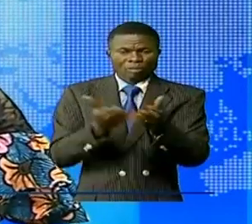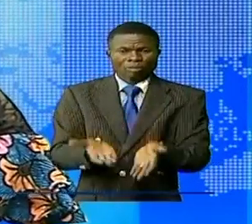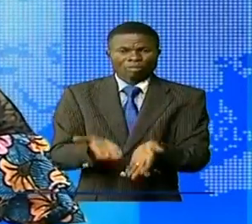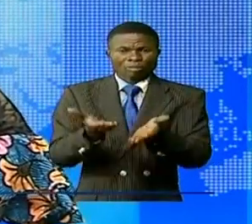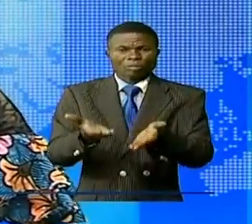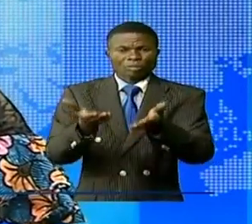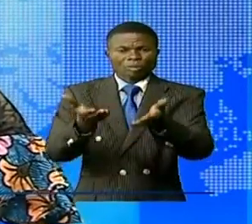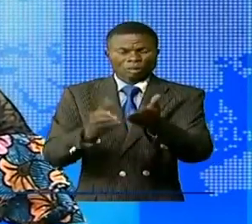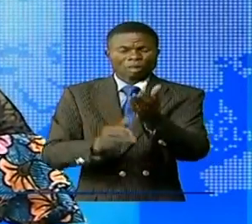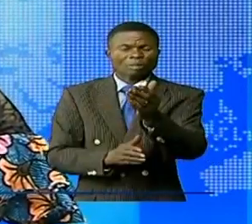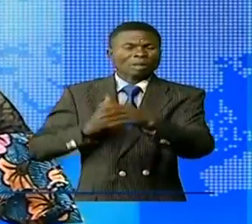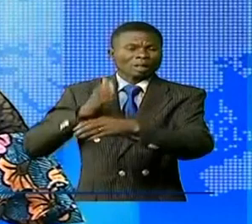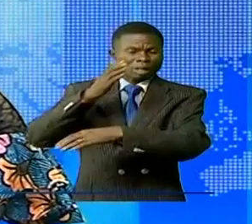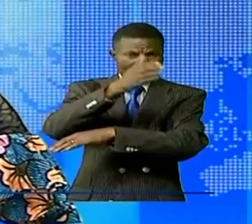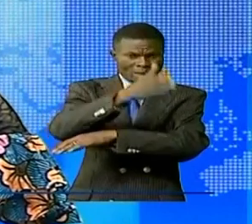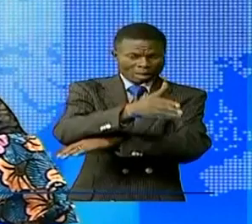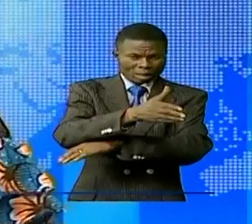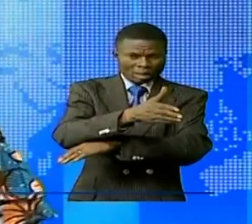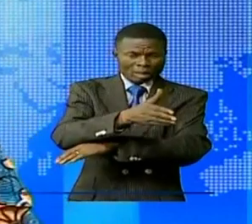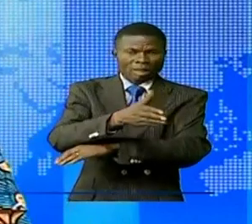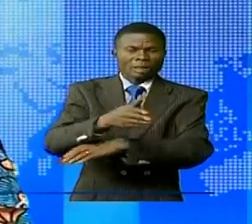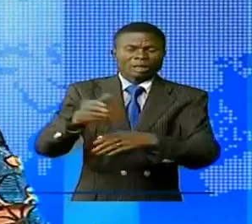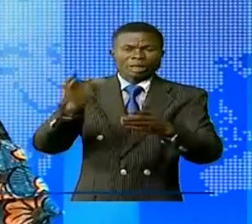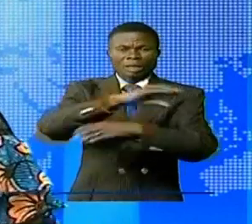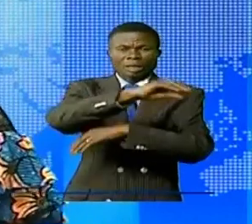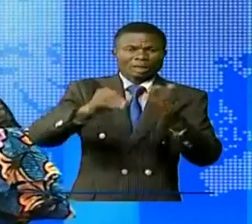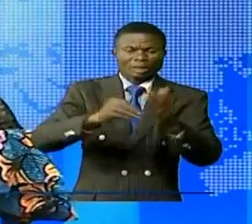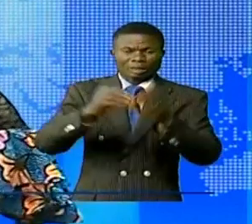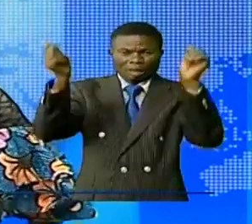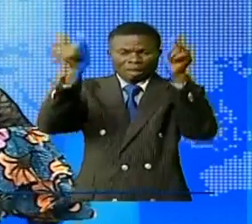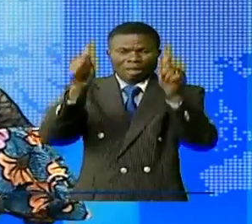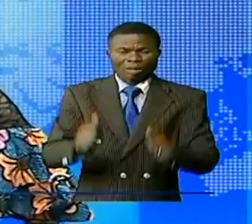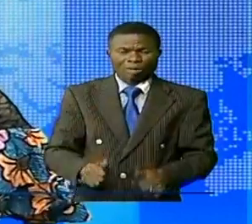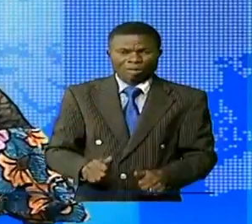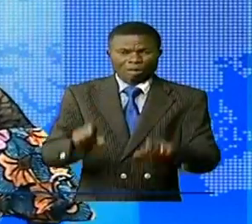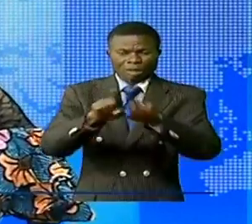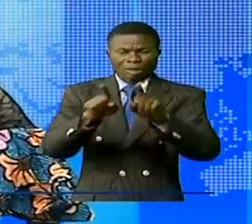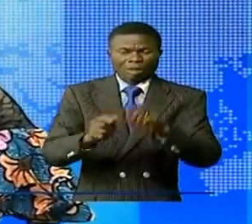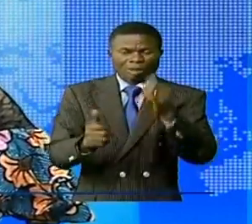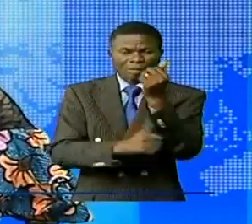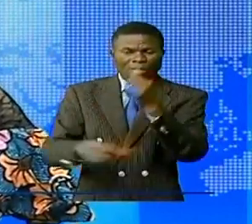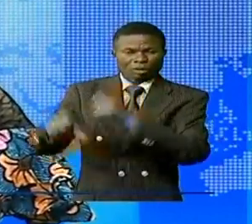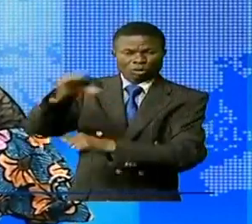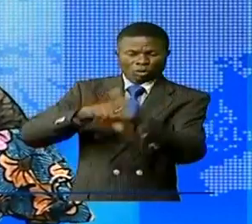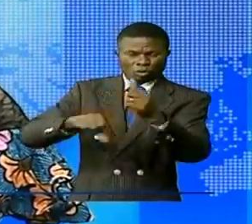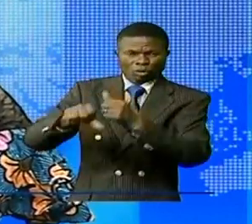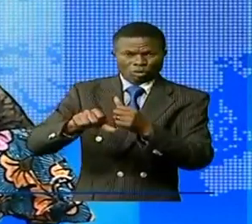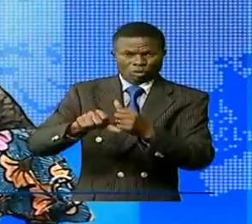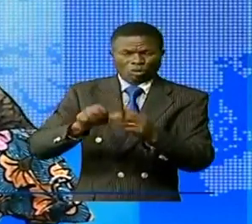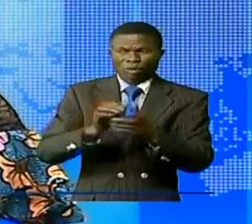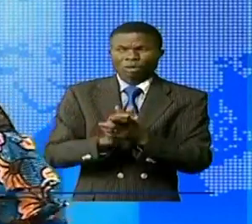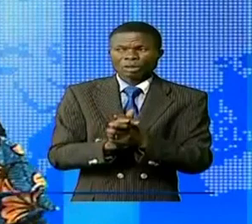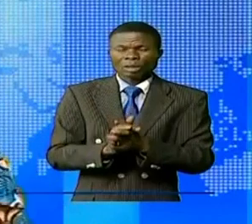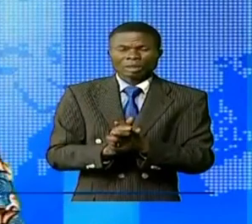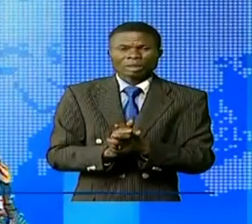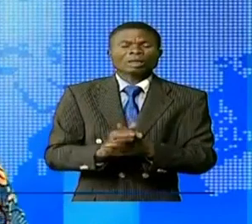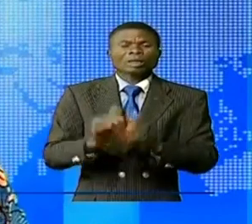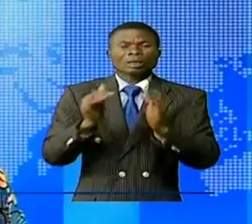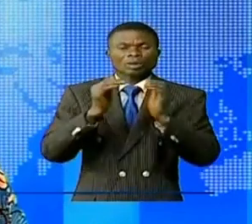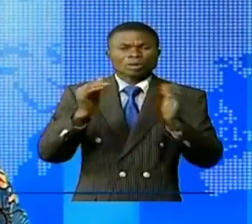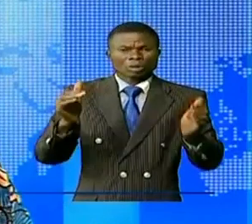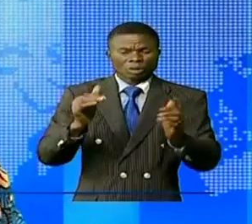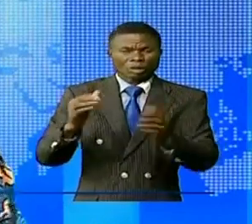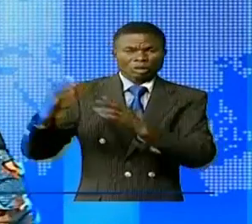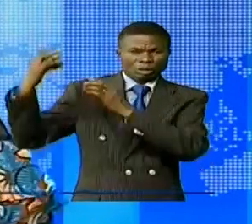des populations congolaises et centrafricaines, ainsi que des environs. Pacifique Kasha Birindwa, chargé